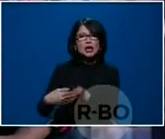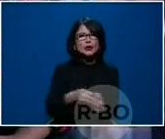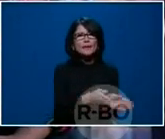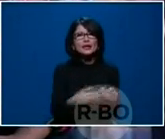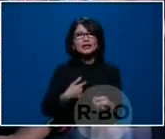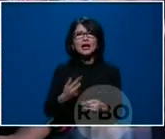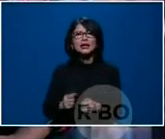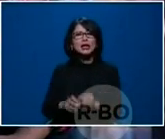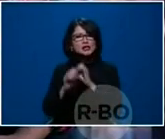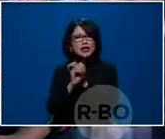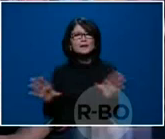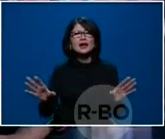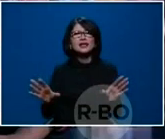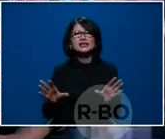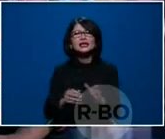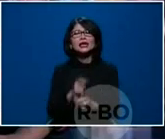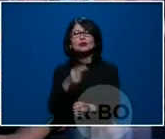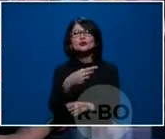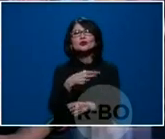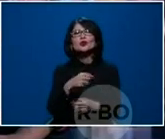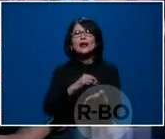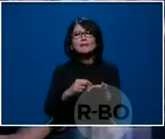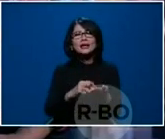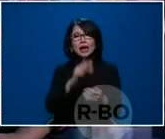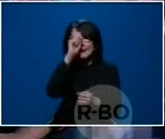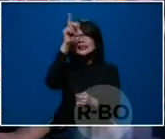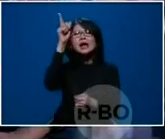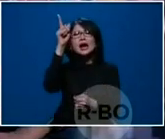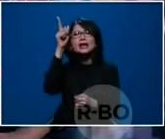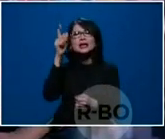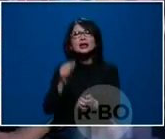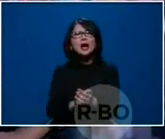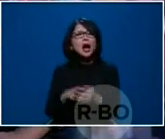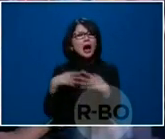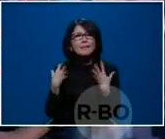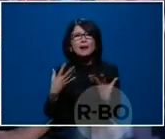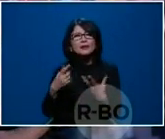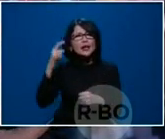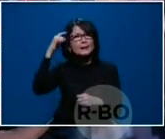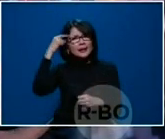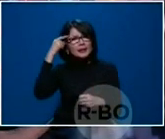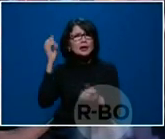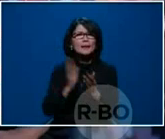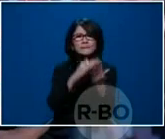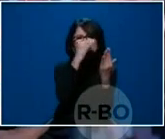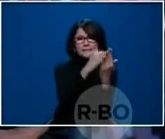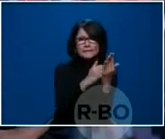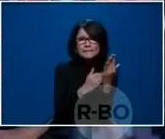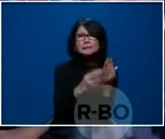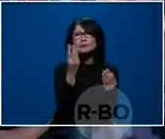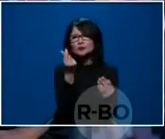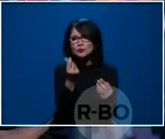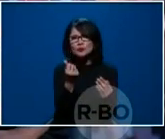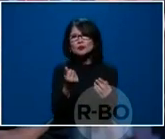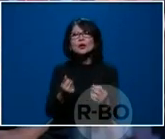non tunai tapi kami Nam kebijakan kebijakan kami Apun yang dipikirkan dirancang dianggarkan harus membuat